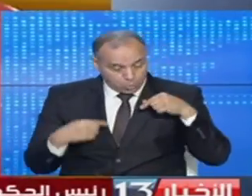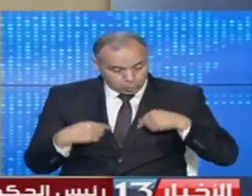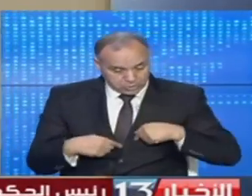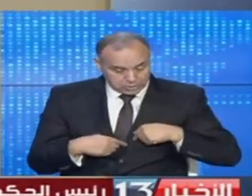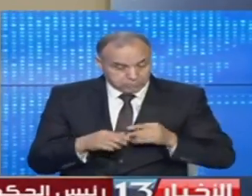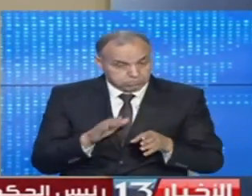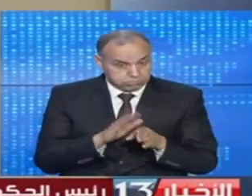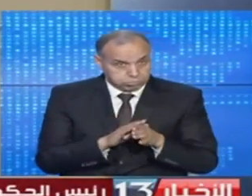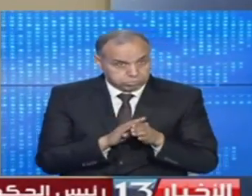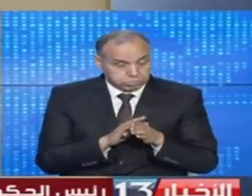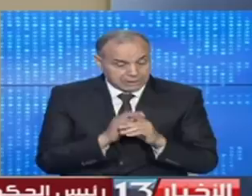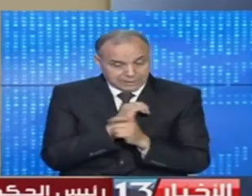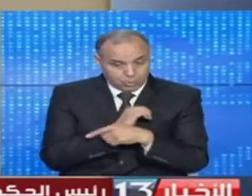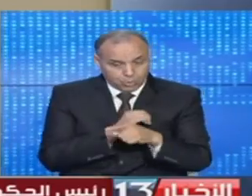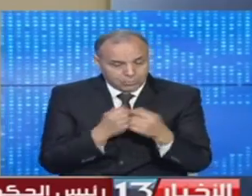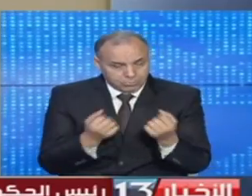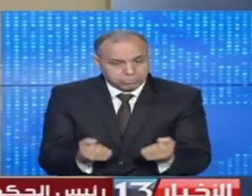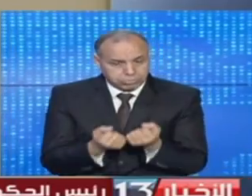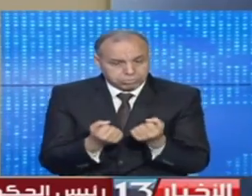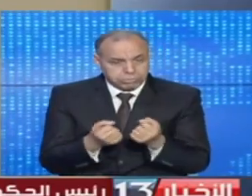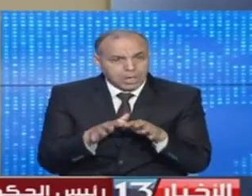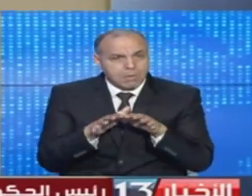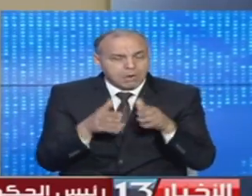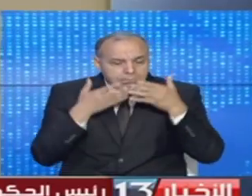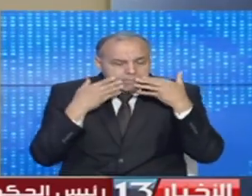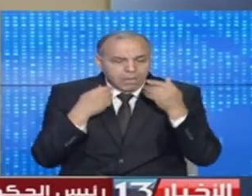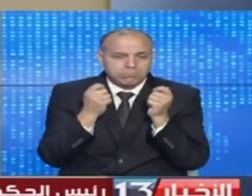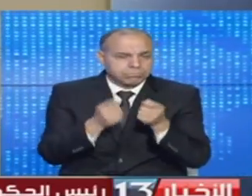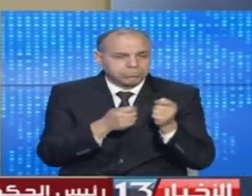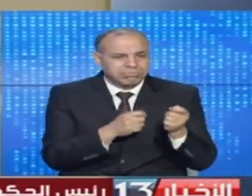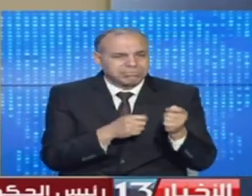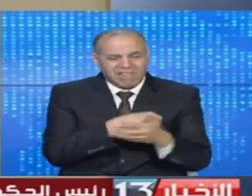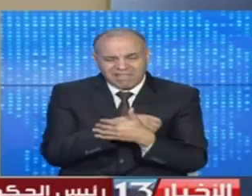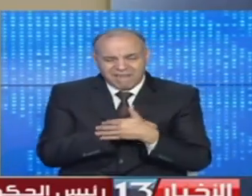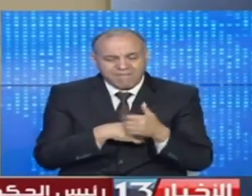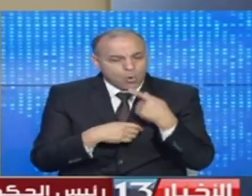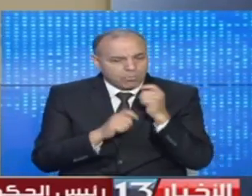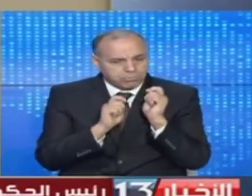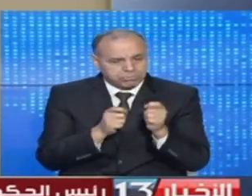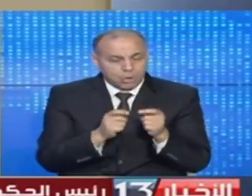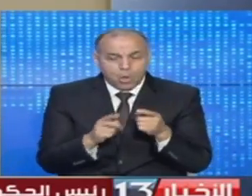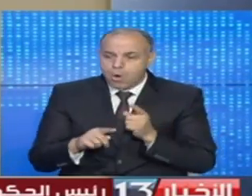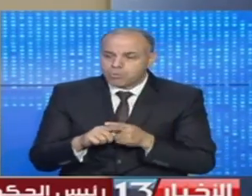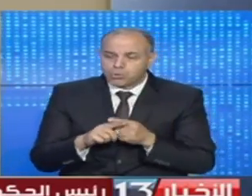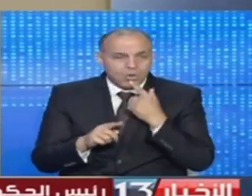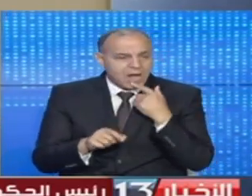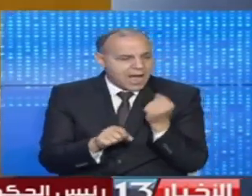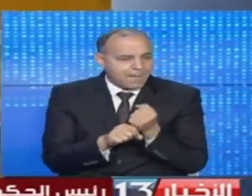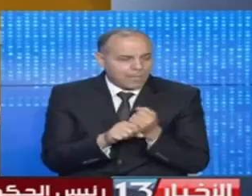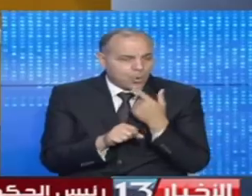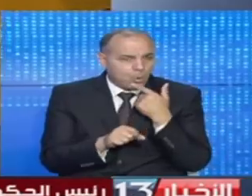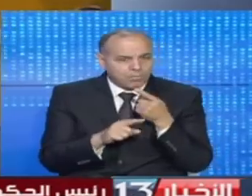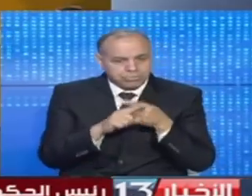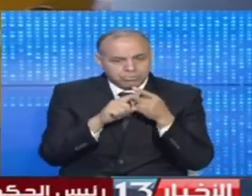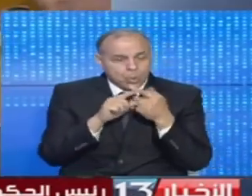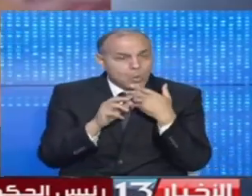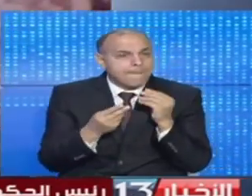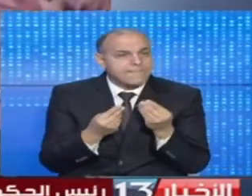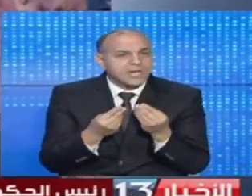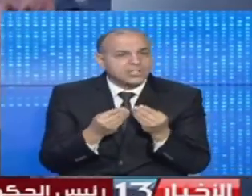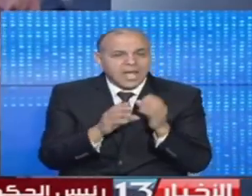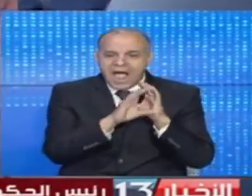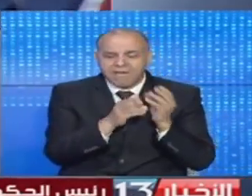ستطلق هذا الاسبوع حمله ل توزيع الكمامات على الفئات الضعيفه بالاضافه الى العمل على مضاعفه عدد